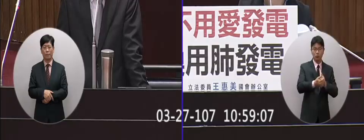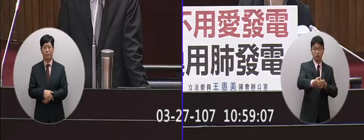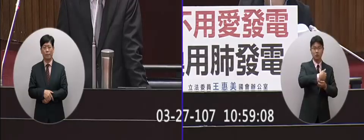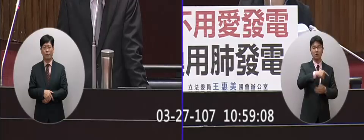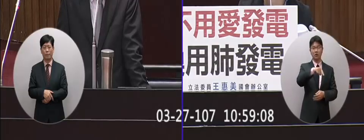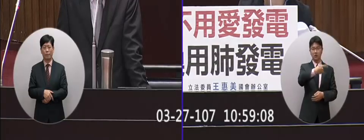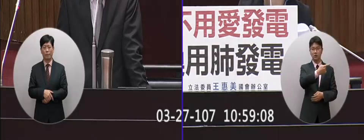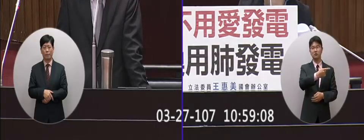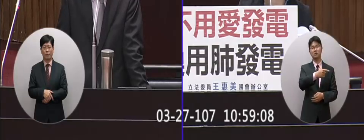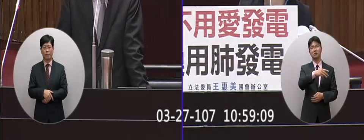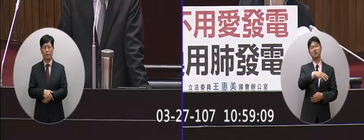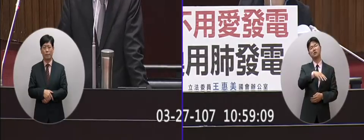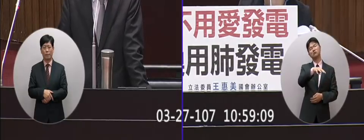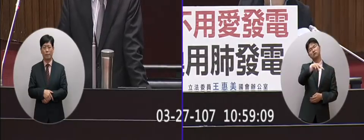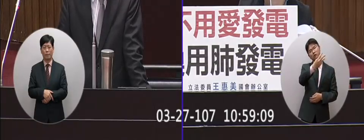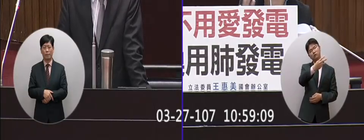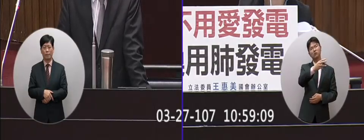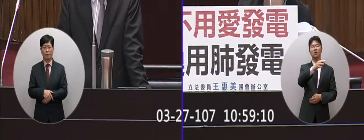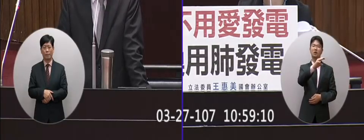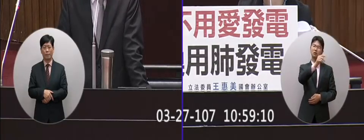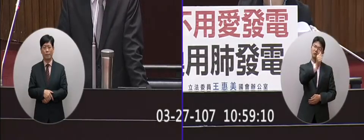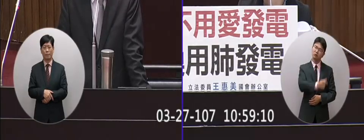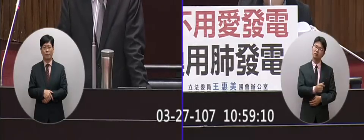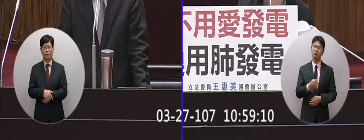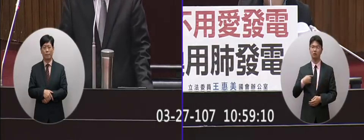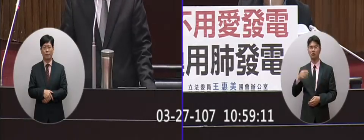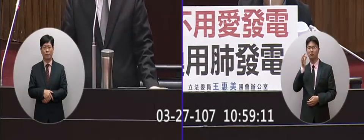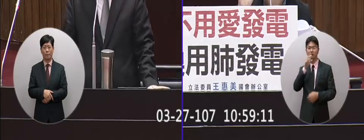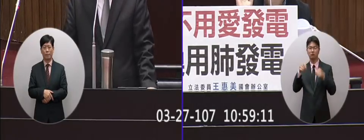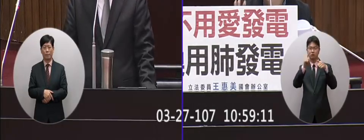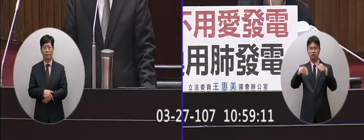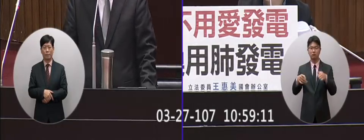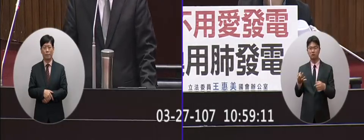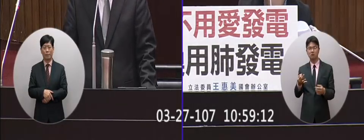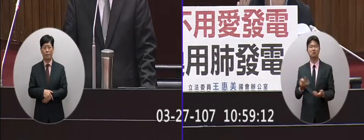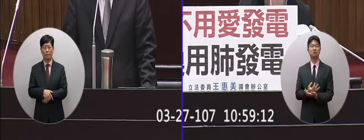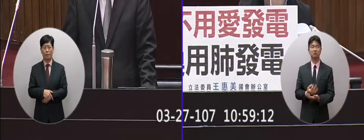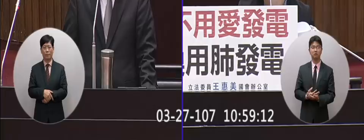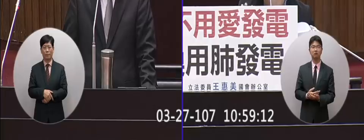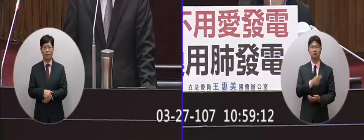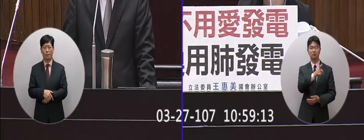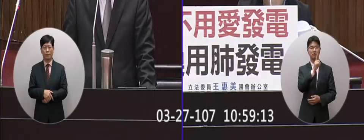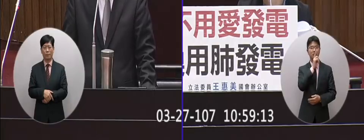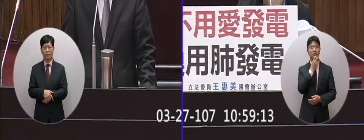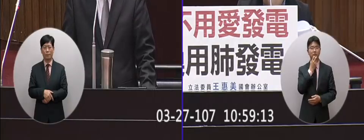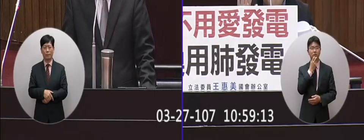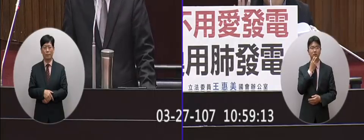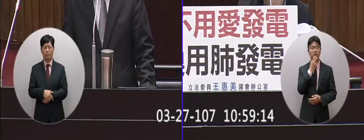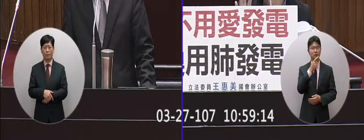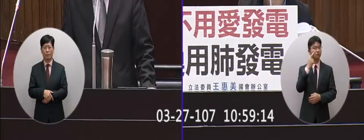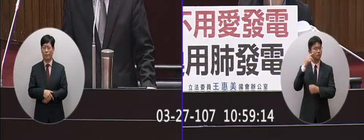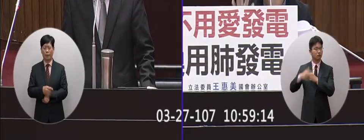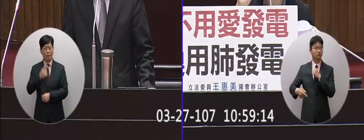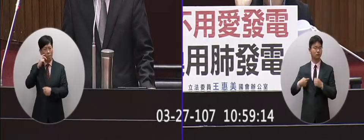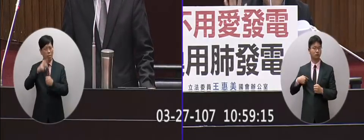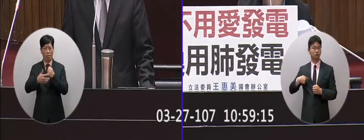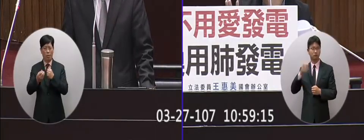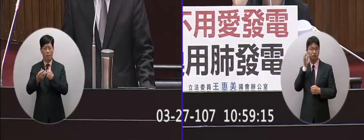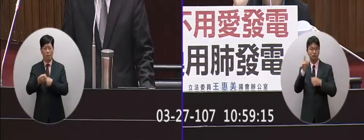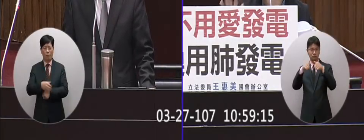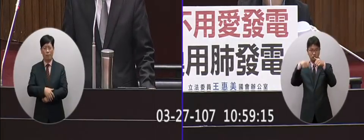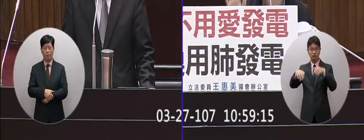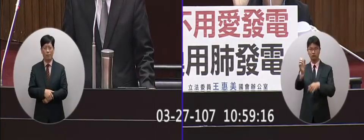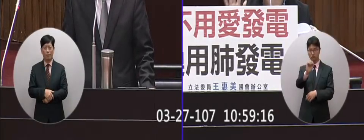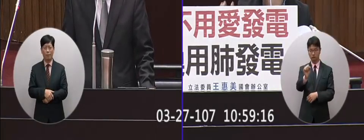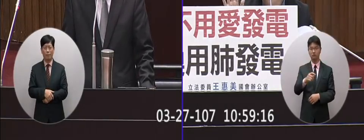1300多亿，彰化只有大概400亿而已，我们没那个财力，所以是不是中央也不能漠视？ 没有， 对于彰化是